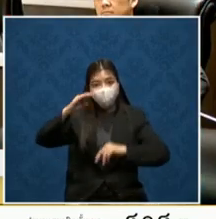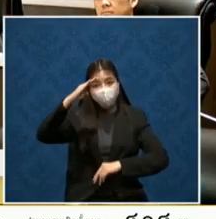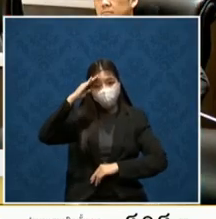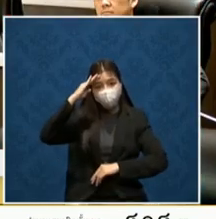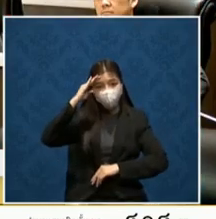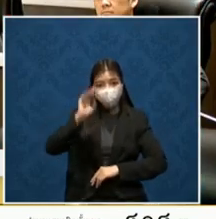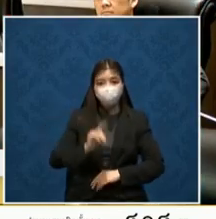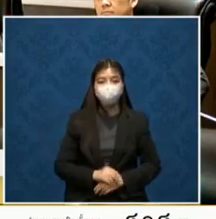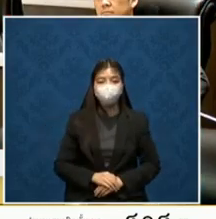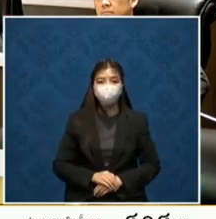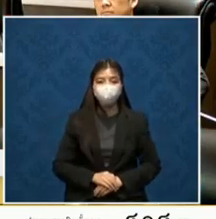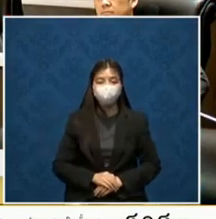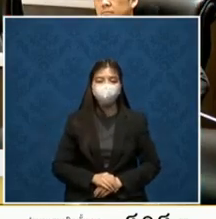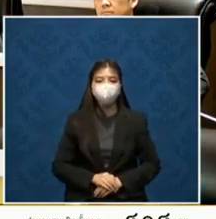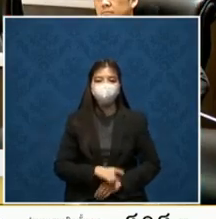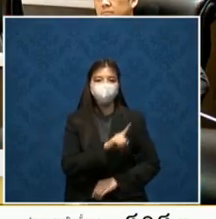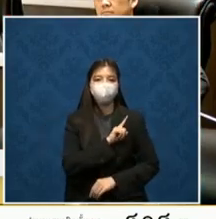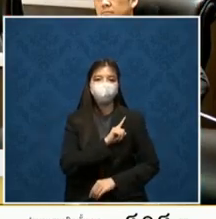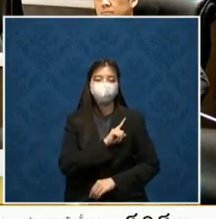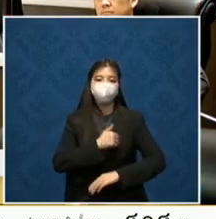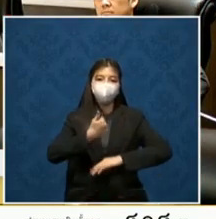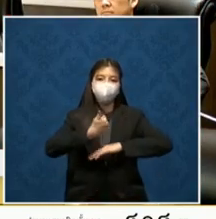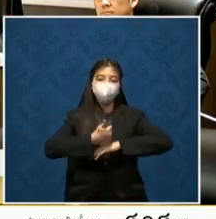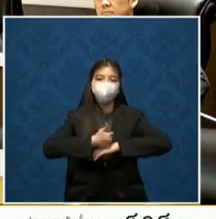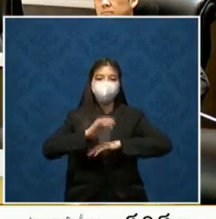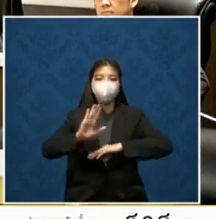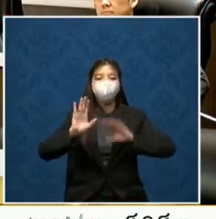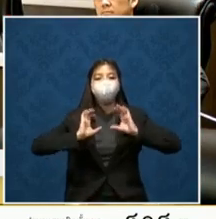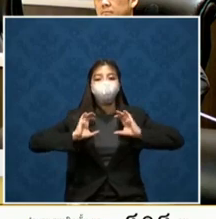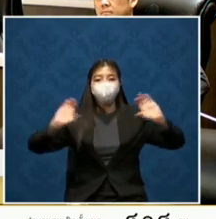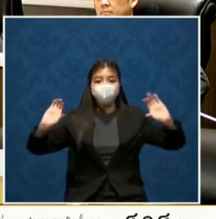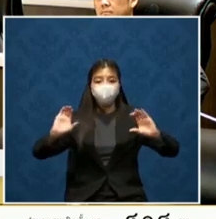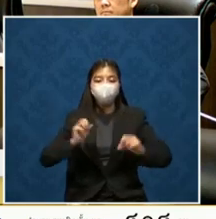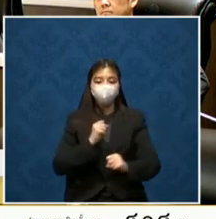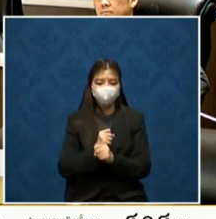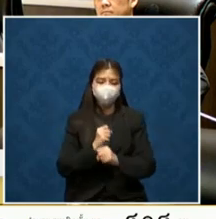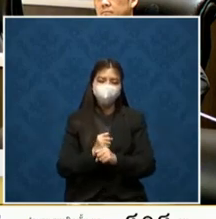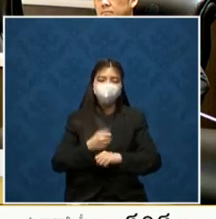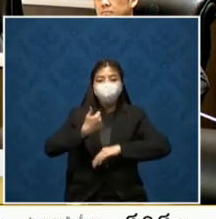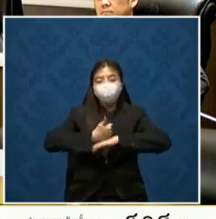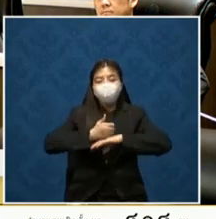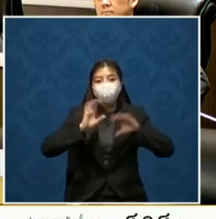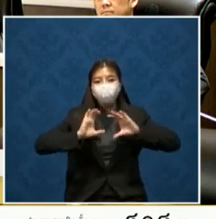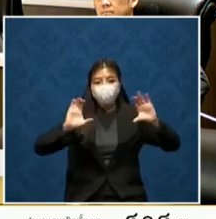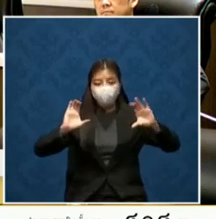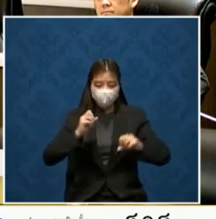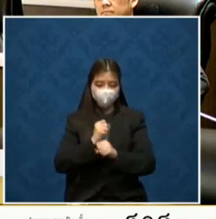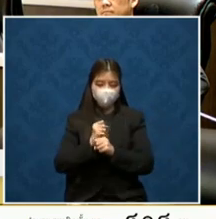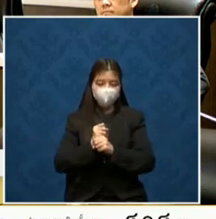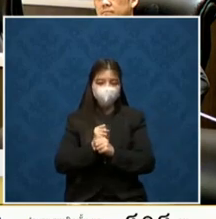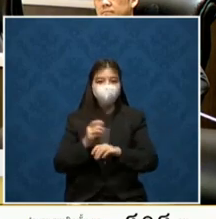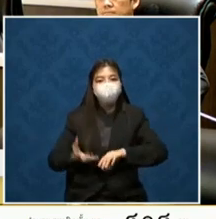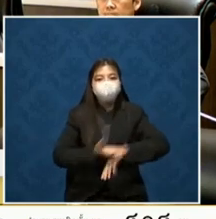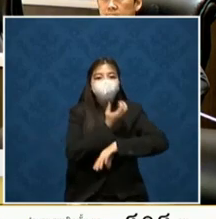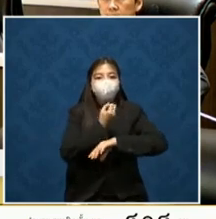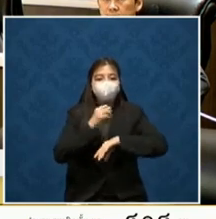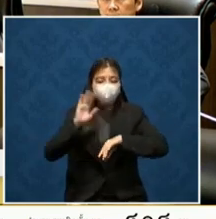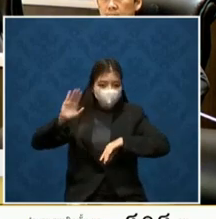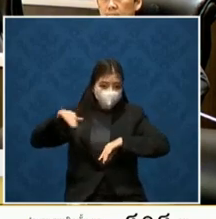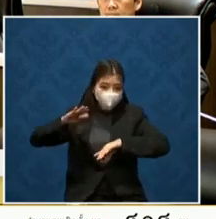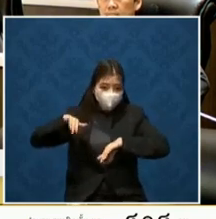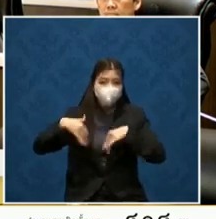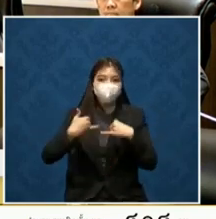ซึ่งในฐานะเป็นหัวหน้ารัฐบาลเนี่ยแหละตั้งแต่ท่านเป็นหัวหน้ารัฐบาลที่มาจากการรัฐประหารจนถึงวันนี้